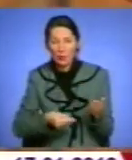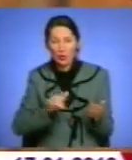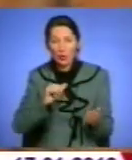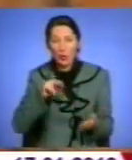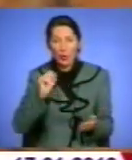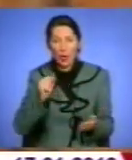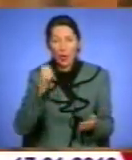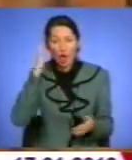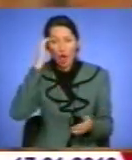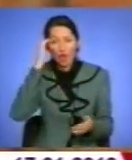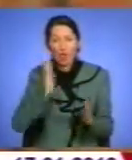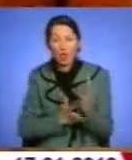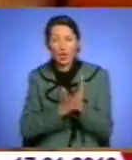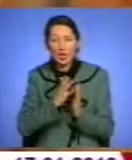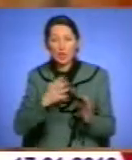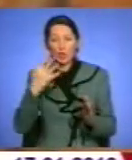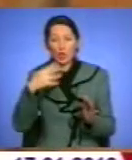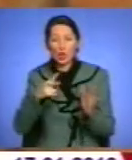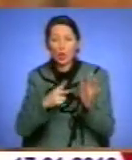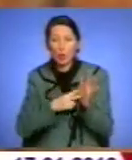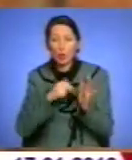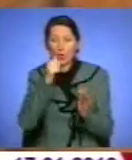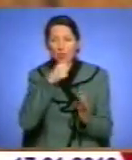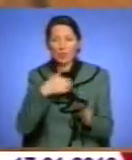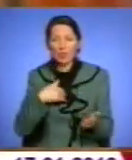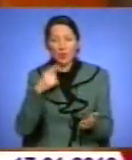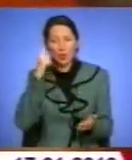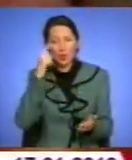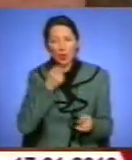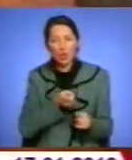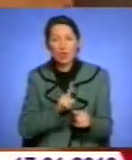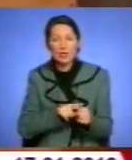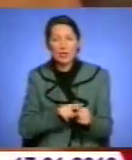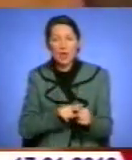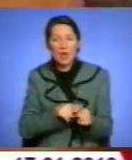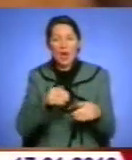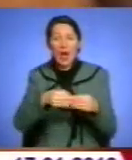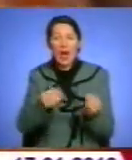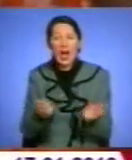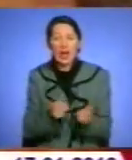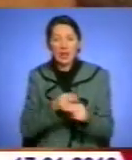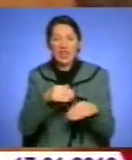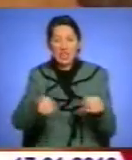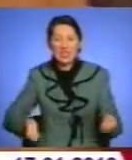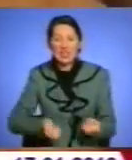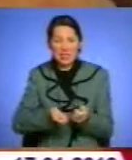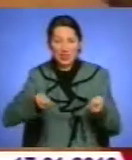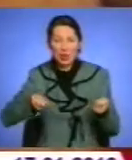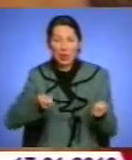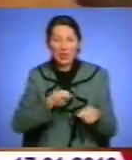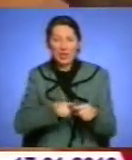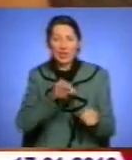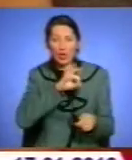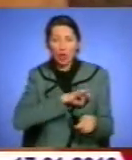ліс» 1947 рік. Тобто ми припускаємо, що це казанок, який використовувався